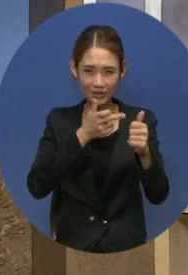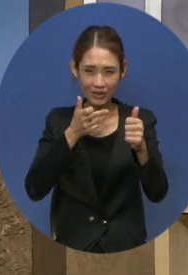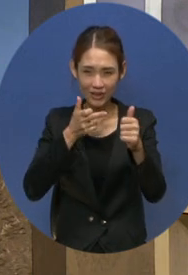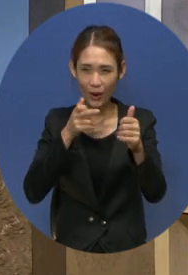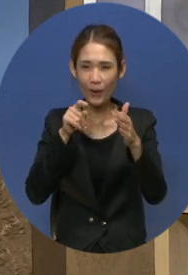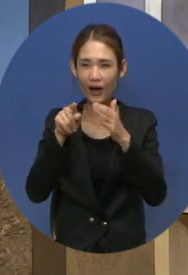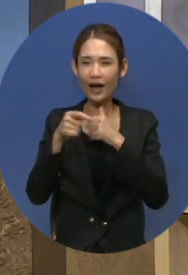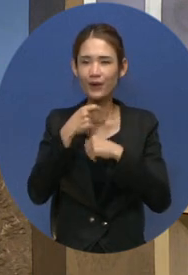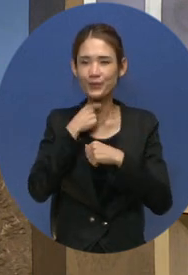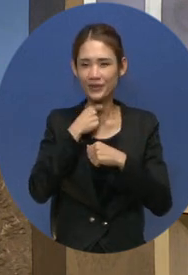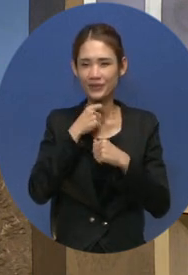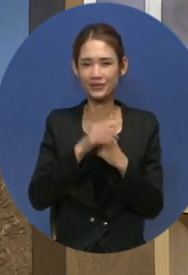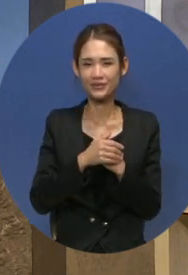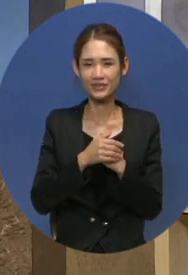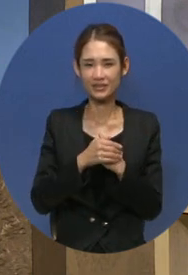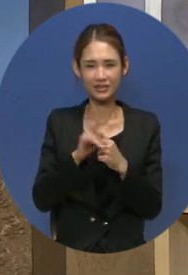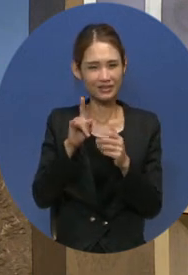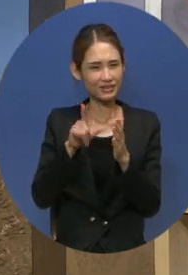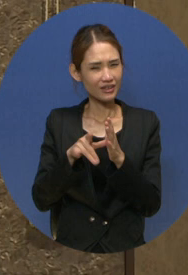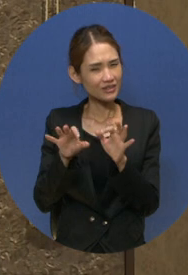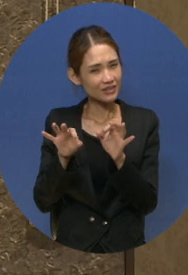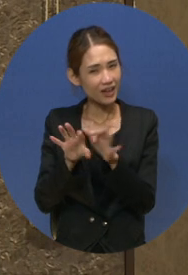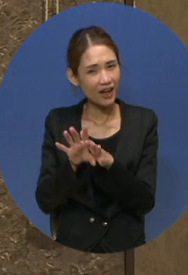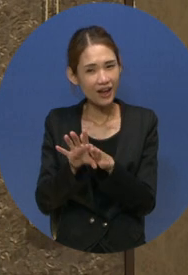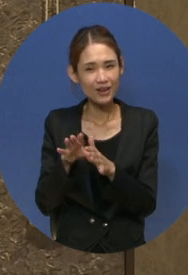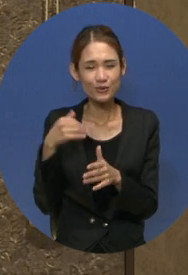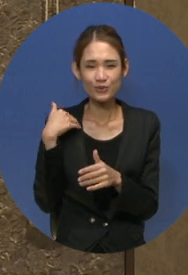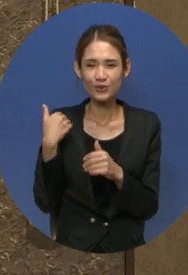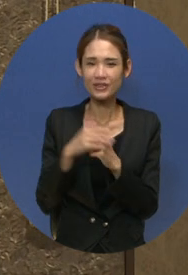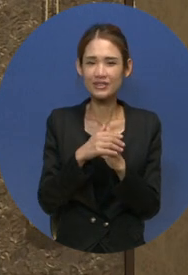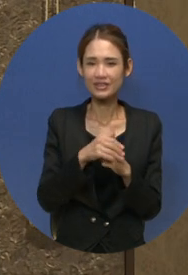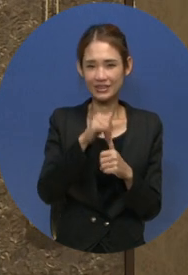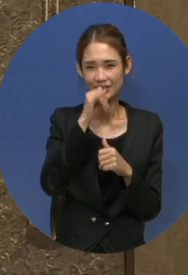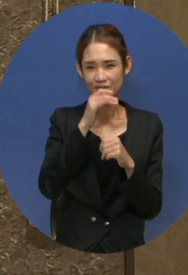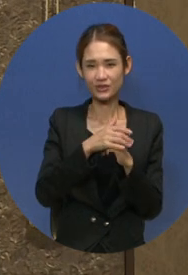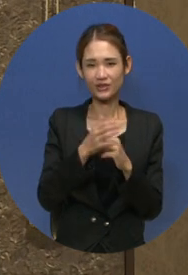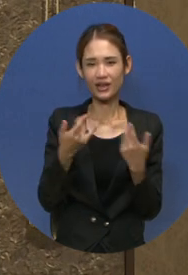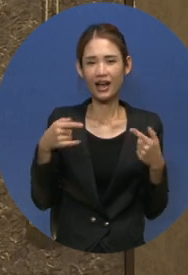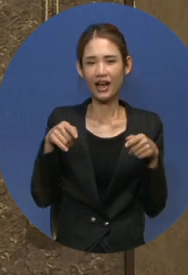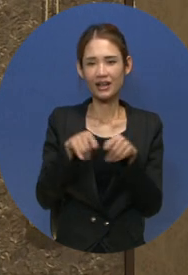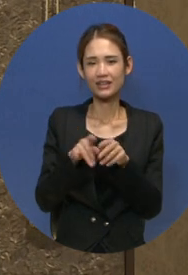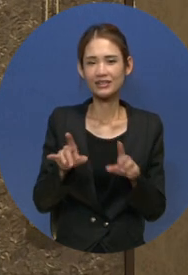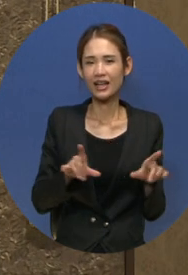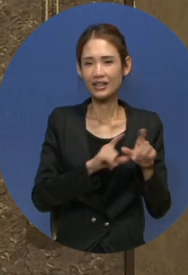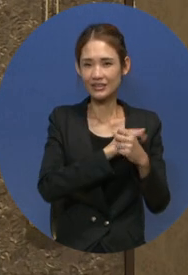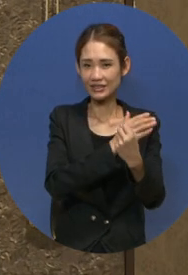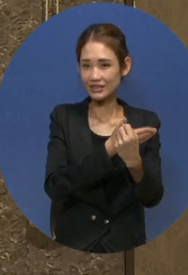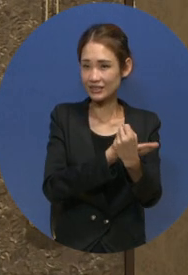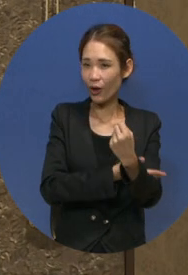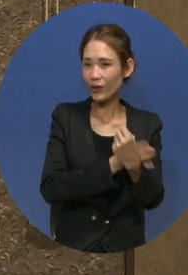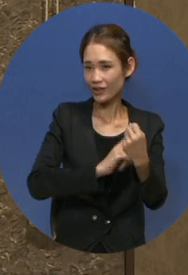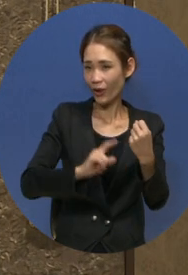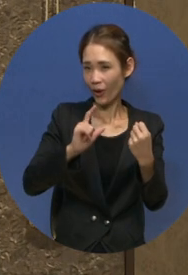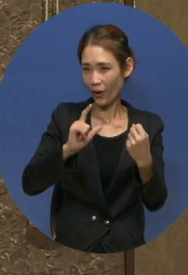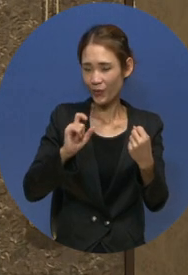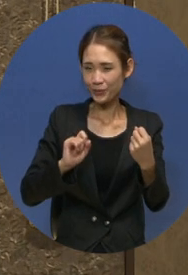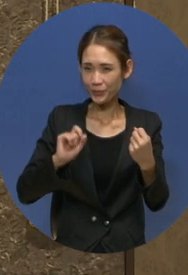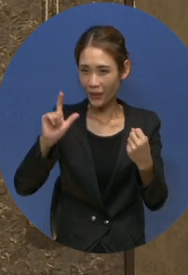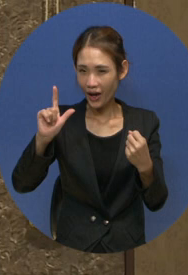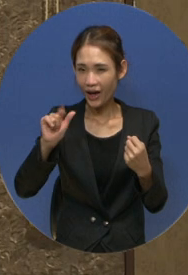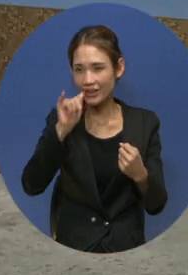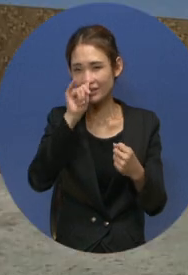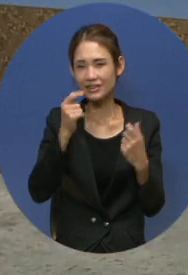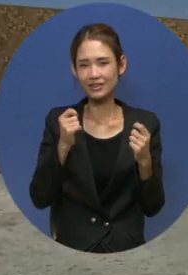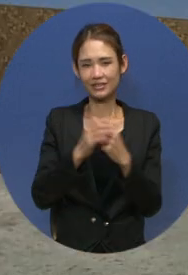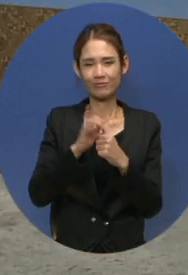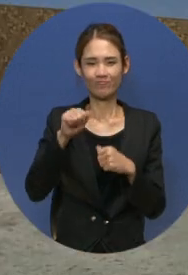코로나19가 그때는 없어졌겠죠? 있어도 저희가 더불어 살아가는 그런 능력이 키워지겠죠? 네,